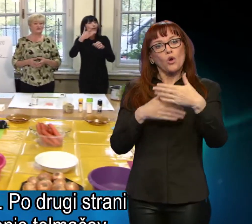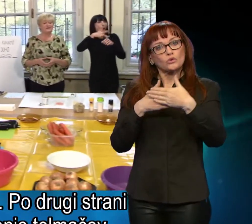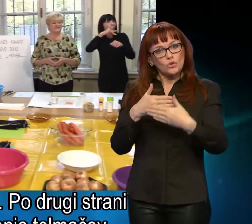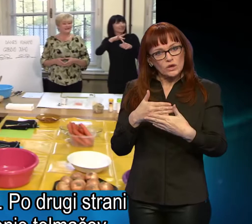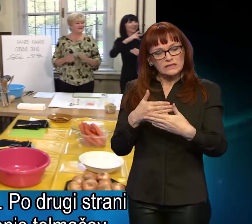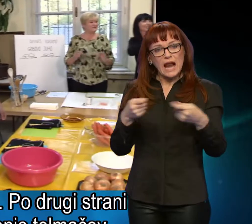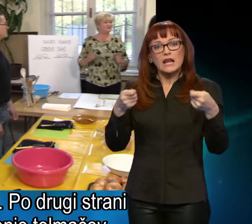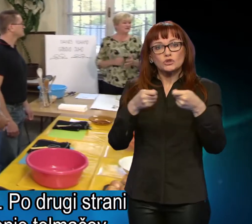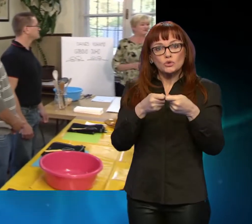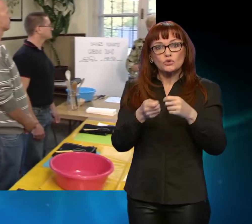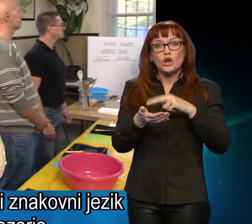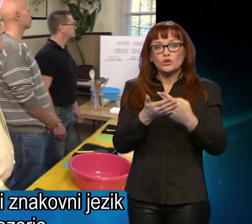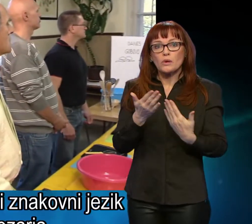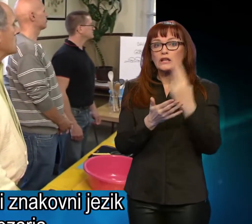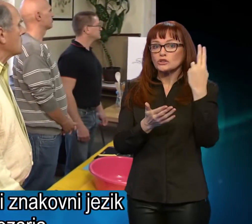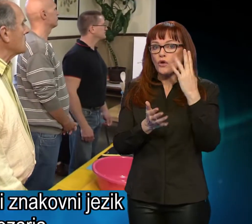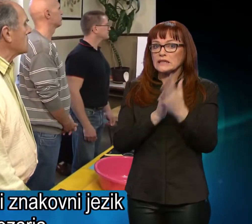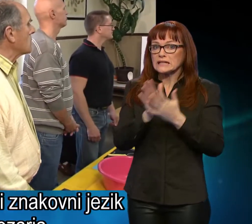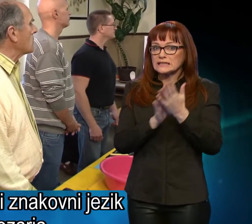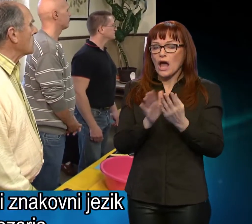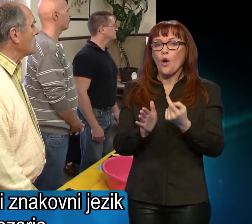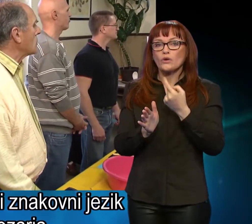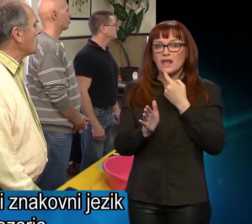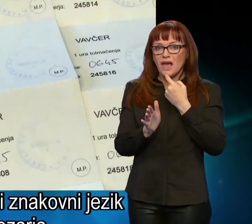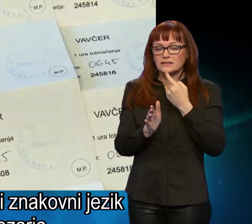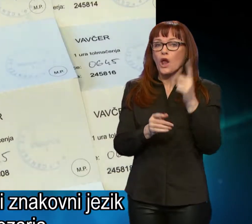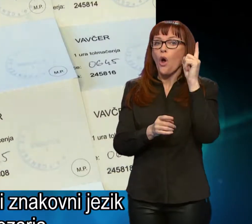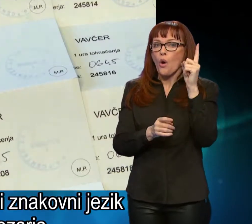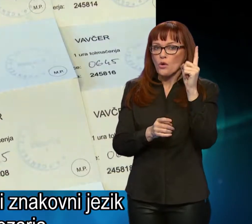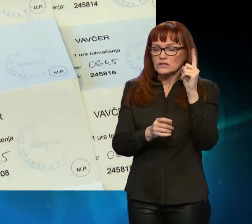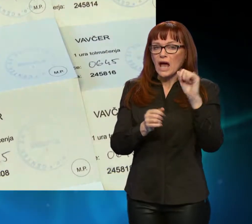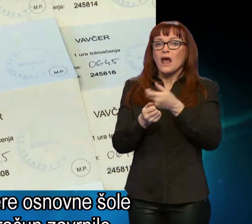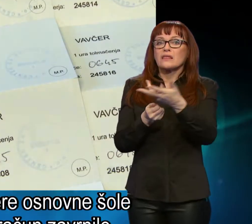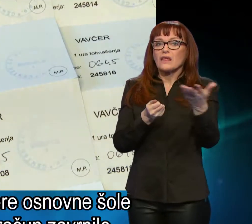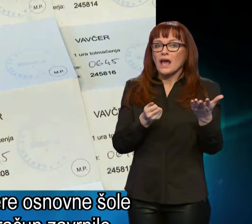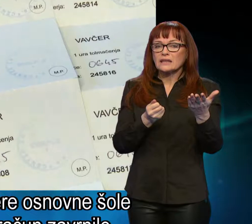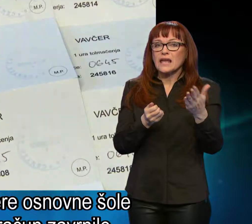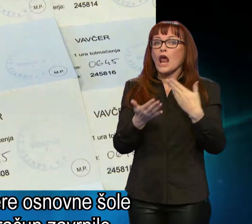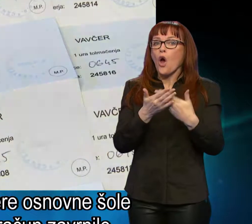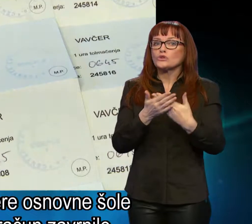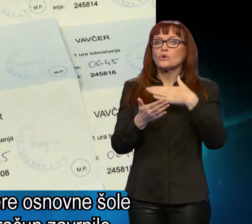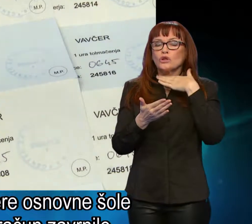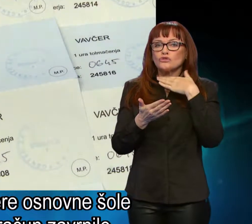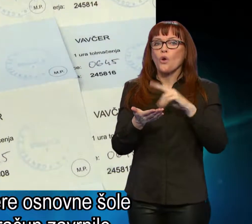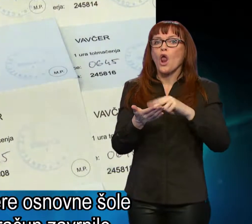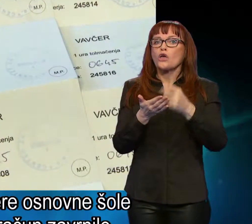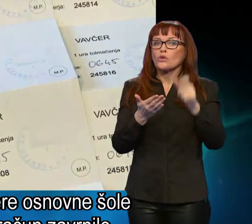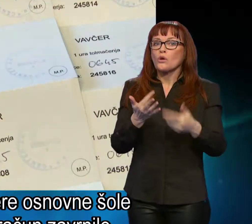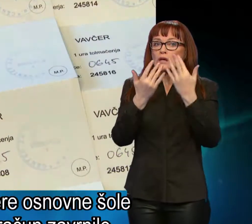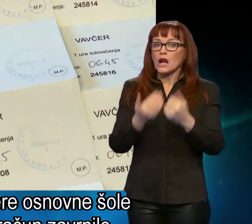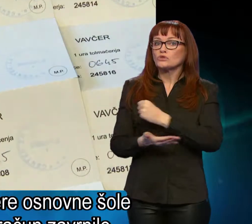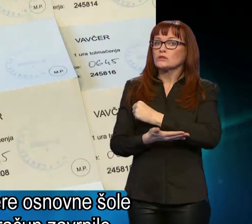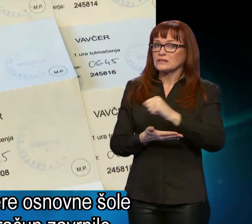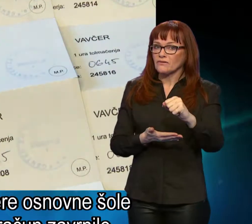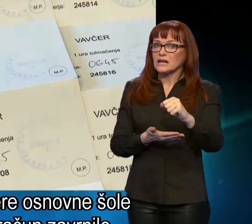pa Združenje tolmačev za slovenski znakovni jezik opozarja, da so nekatere osnovne šole tolmačem račun